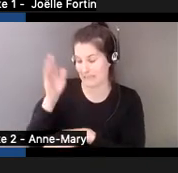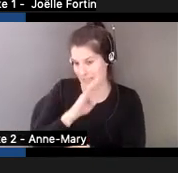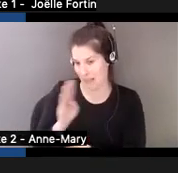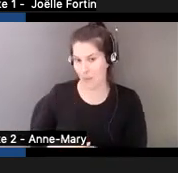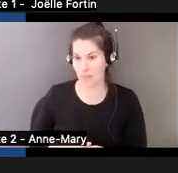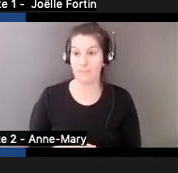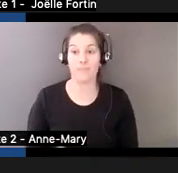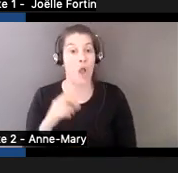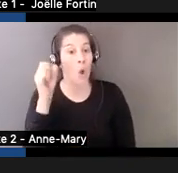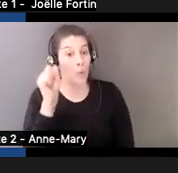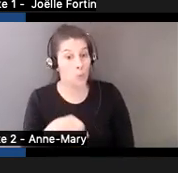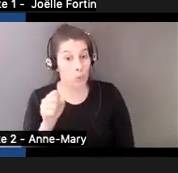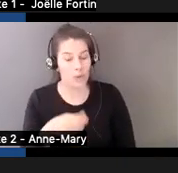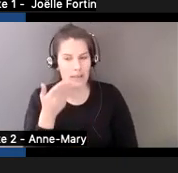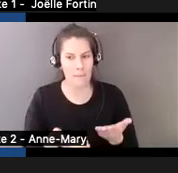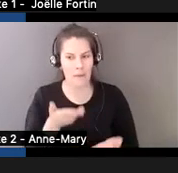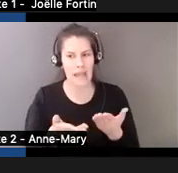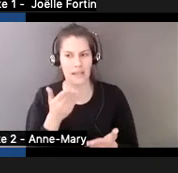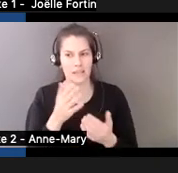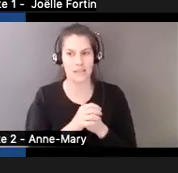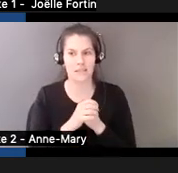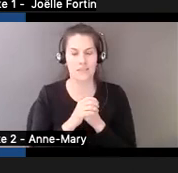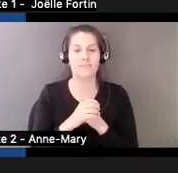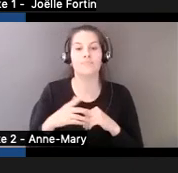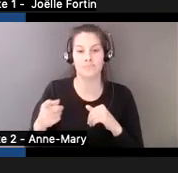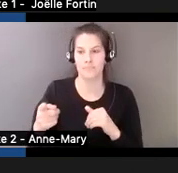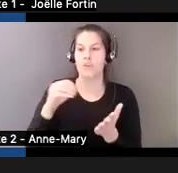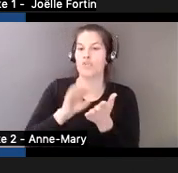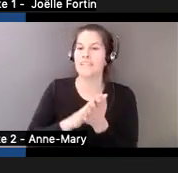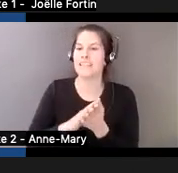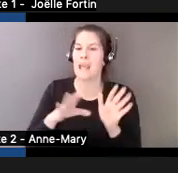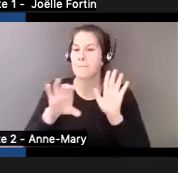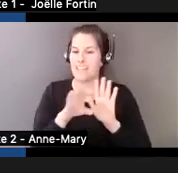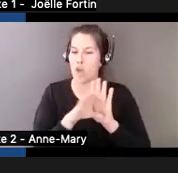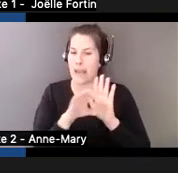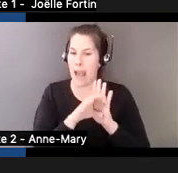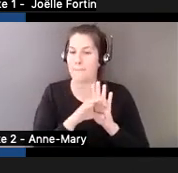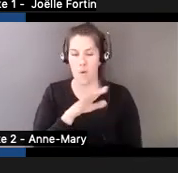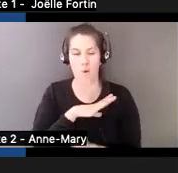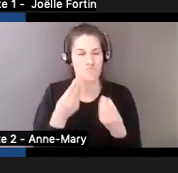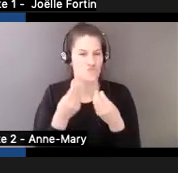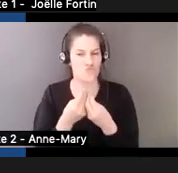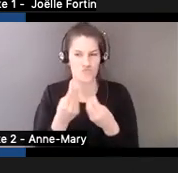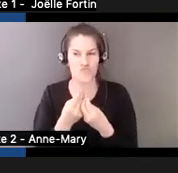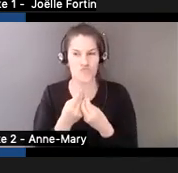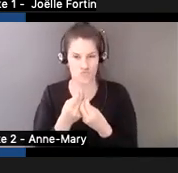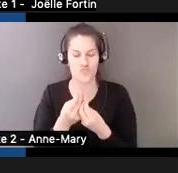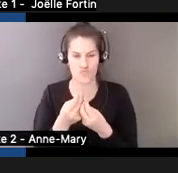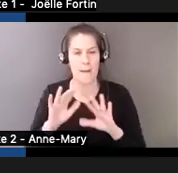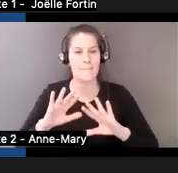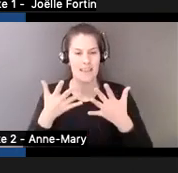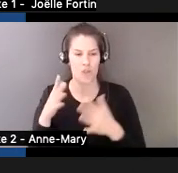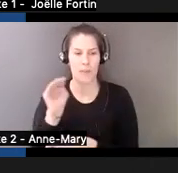Oui, peut-être vous avez noté sur la table de ce qu'on appelle des pictogrammes. On utilise beaucoup ça dans la méthode Montessori. Pourquoi? Parce